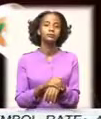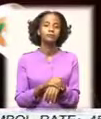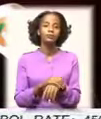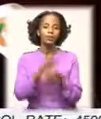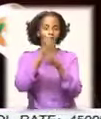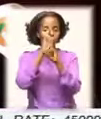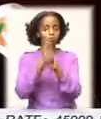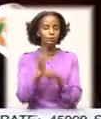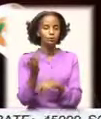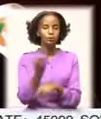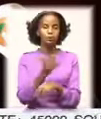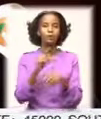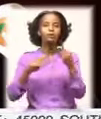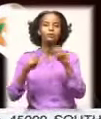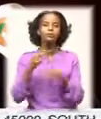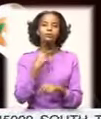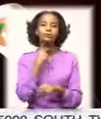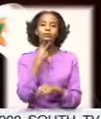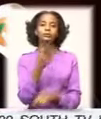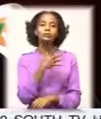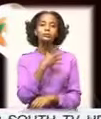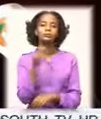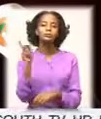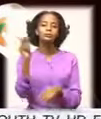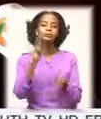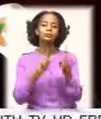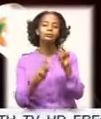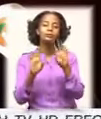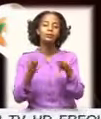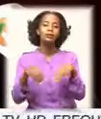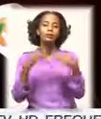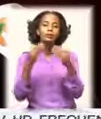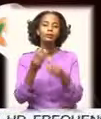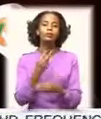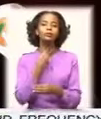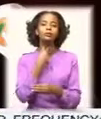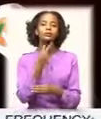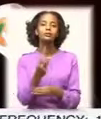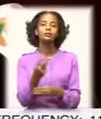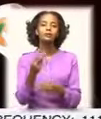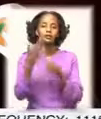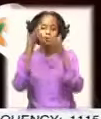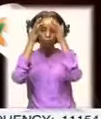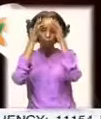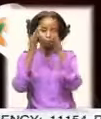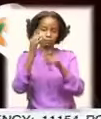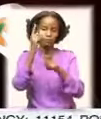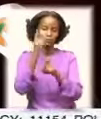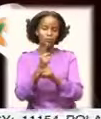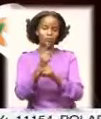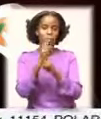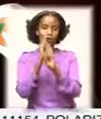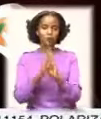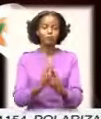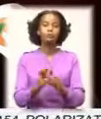አክብሮ የህዝቡን ድምፅና ህዝቡ የሰጠውን ድምፅ ውሳኔውን በአግባቡ አክብሮ